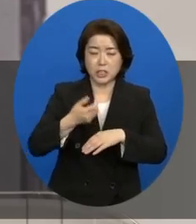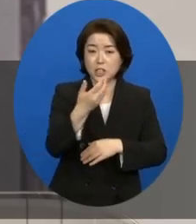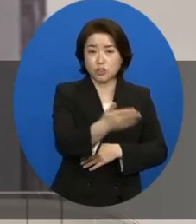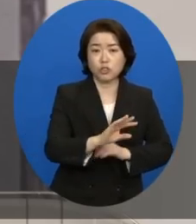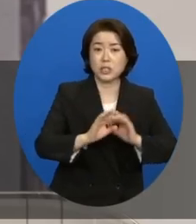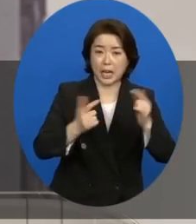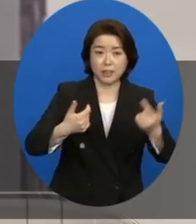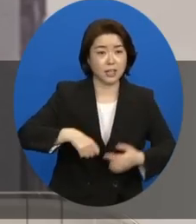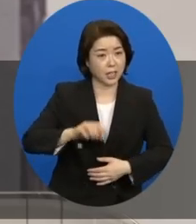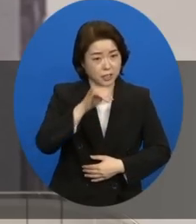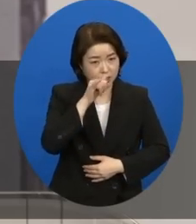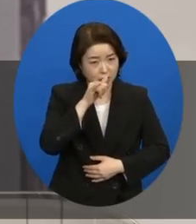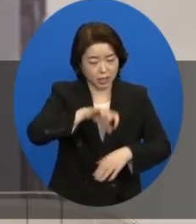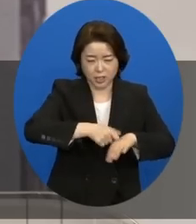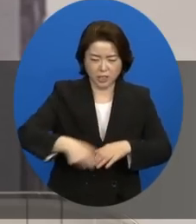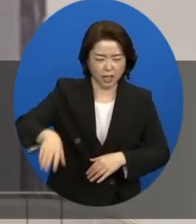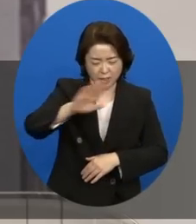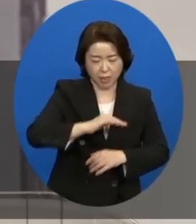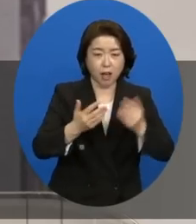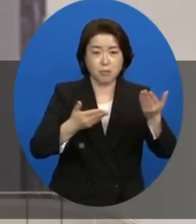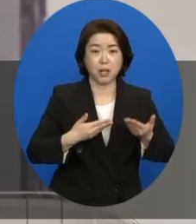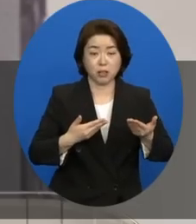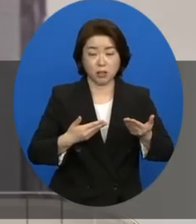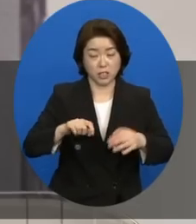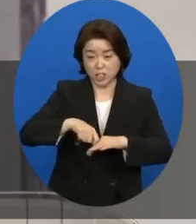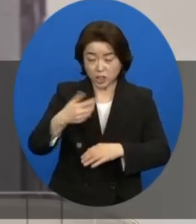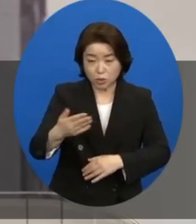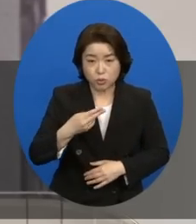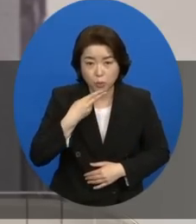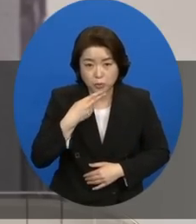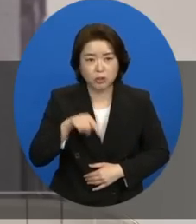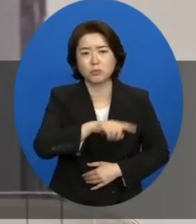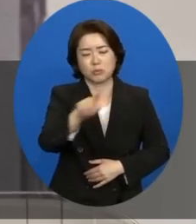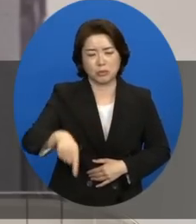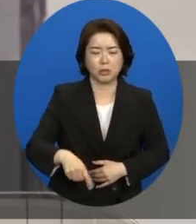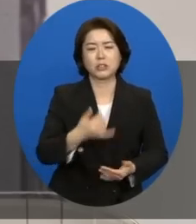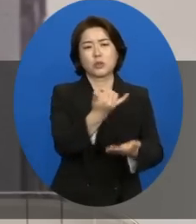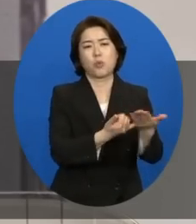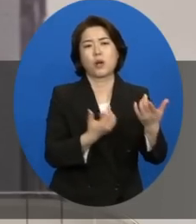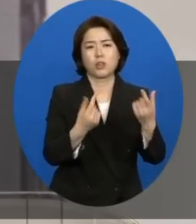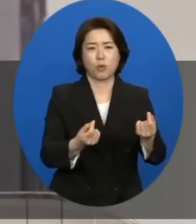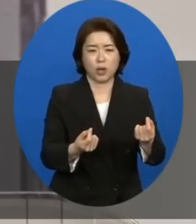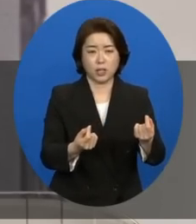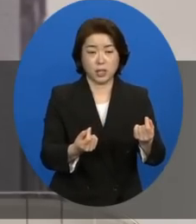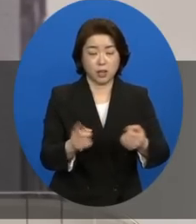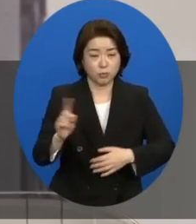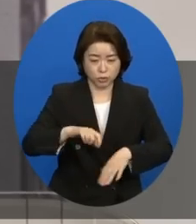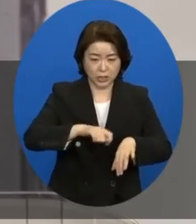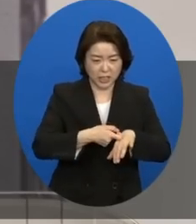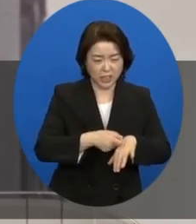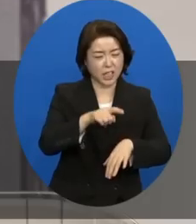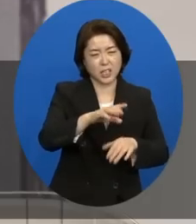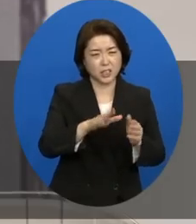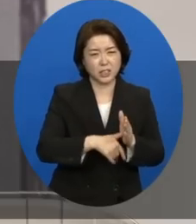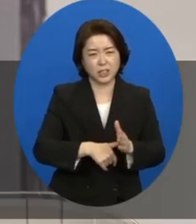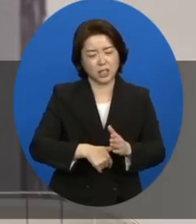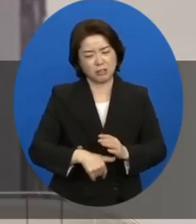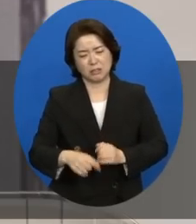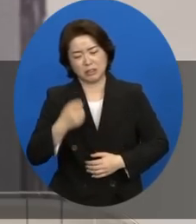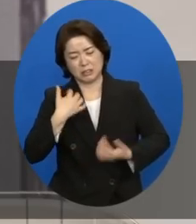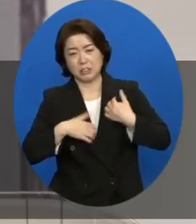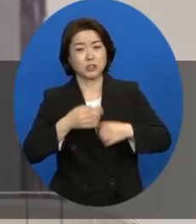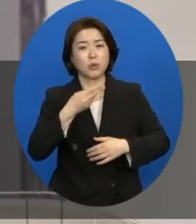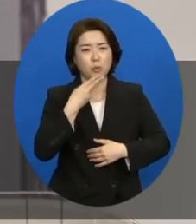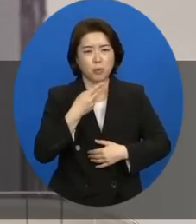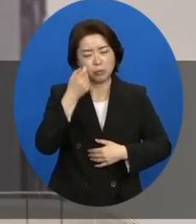징계는 다 받는 것인데 너희에게 없으면 사생자요 친아들이 아니니라 무 징계가 당신은 즐거워 보이지 않고 슬퍼